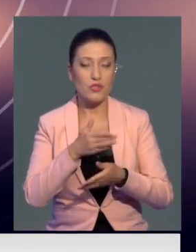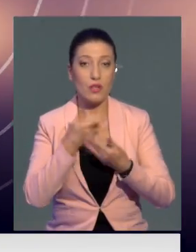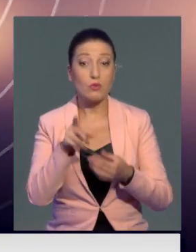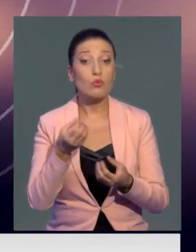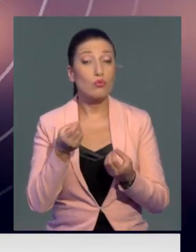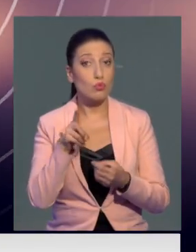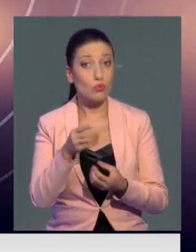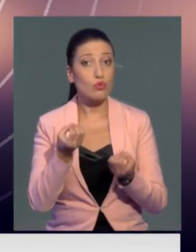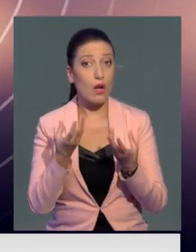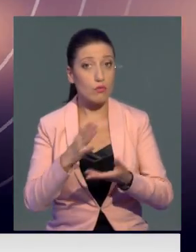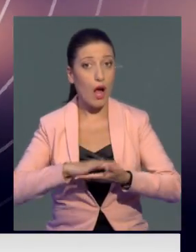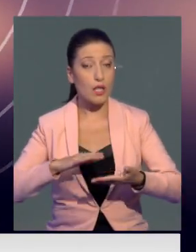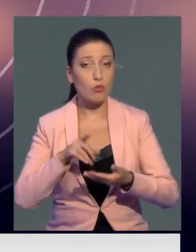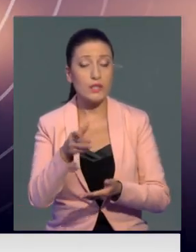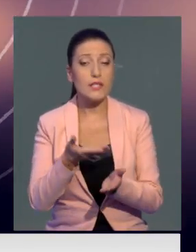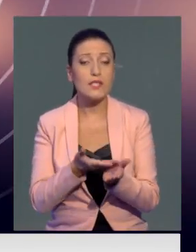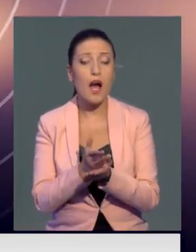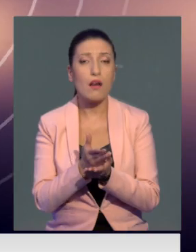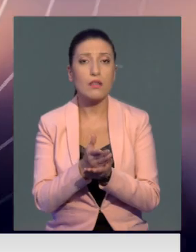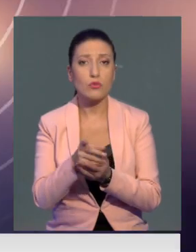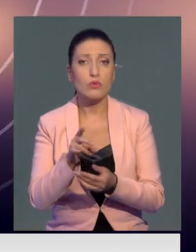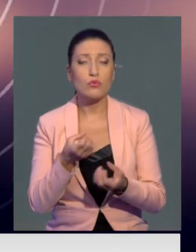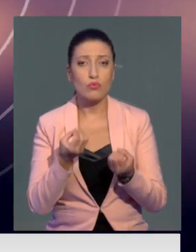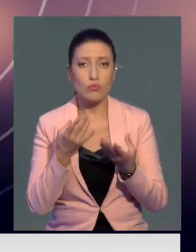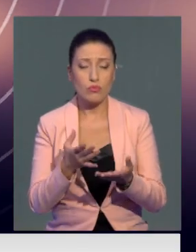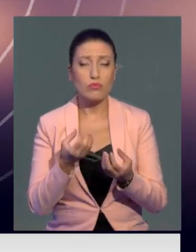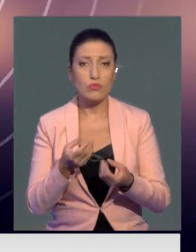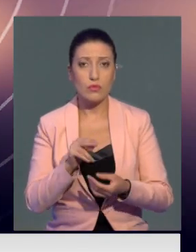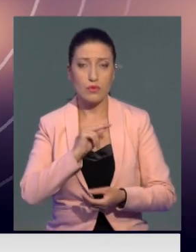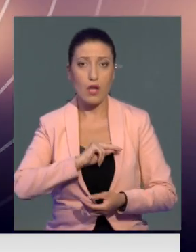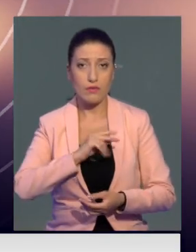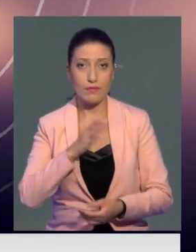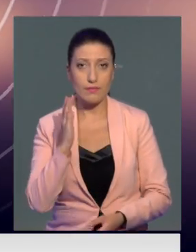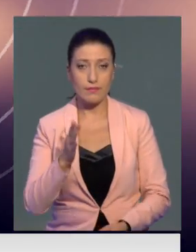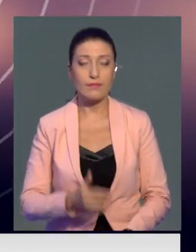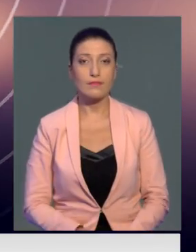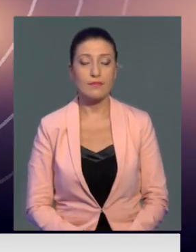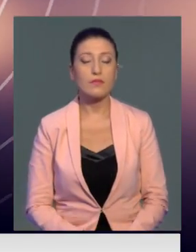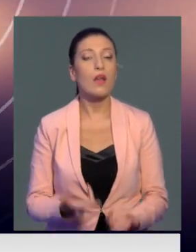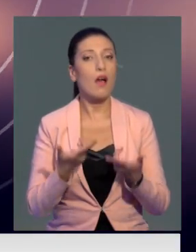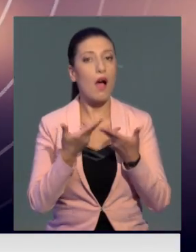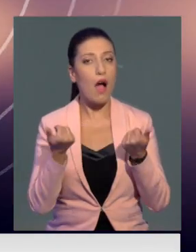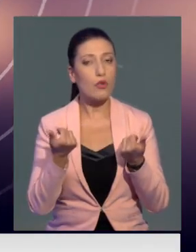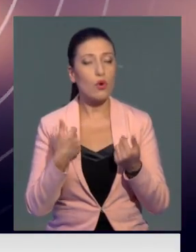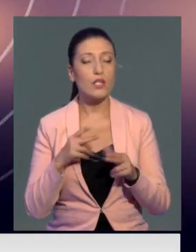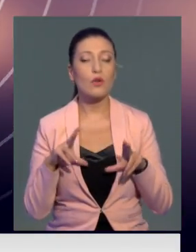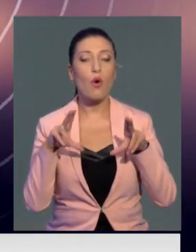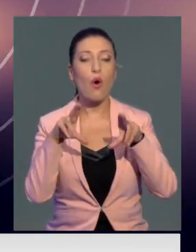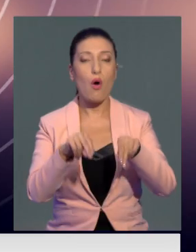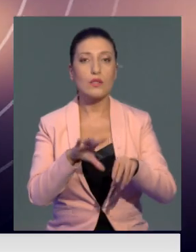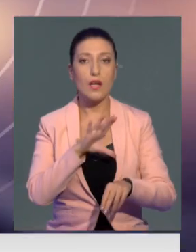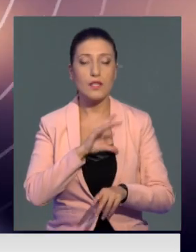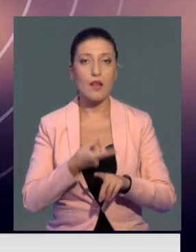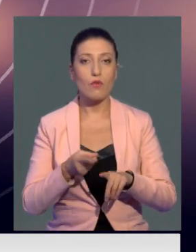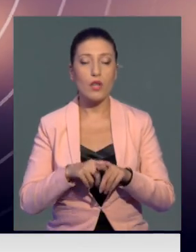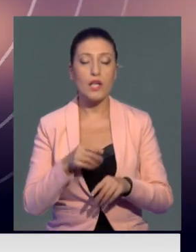եք ծառայել ձեր առաքելությանը և շարունակելու եք հետամուտ լինել։ Այո, ես խոսք եմ տվել, որ պետք է անեմ